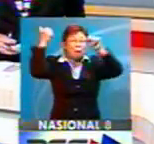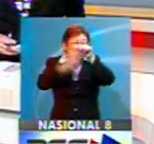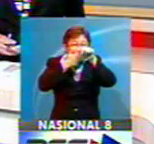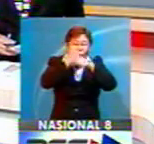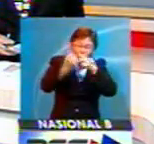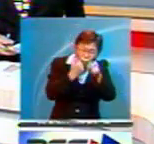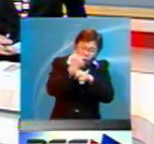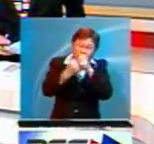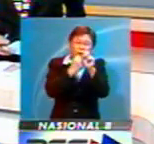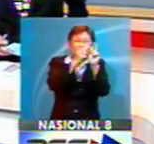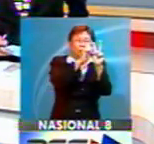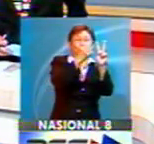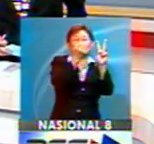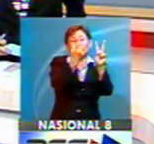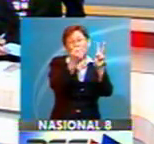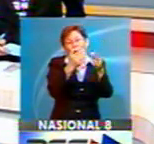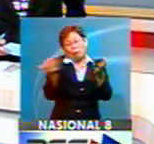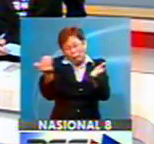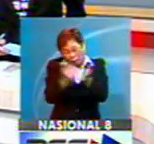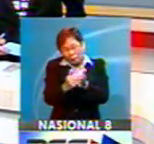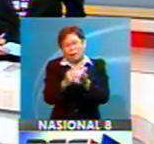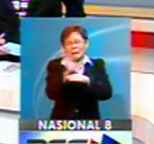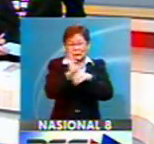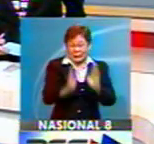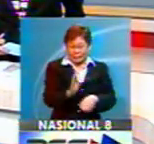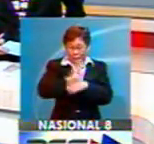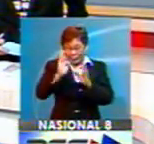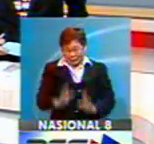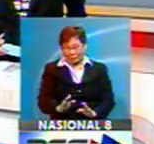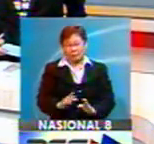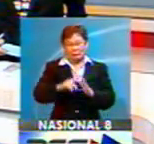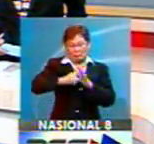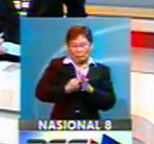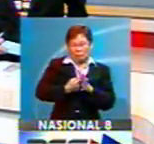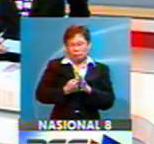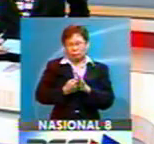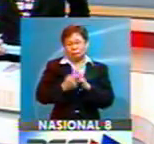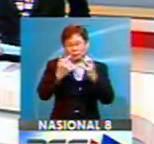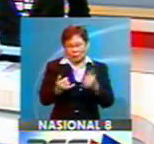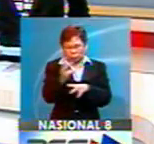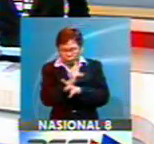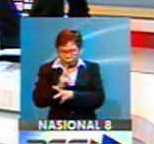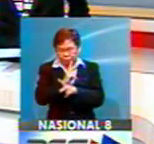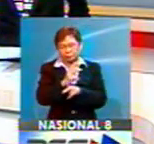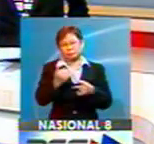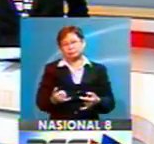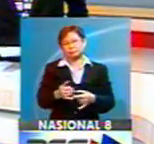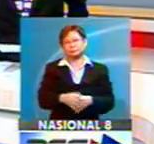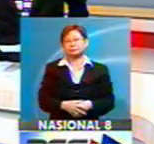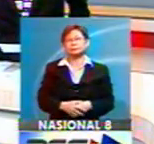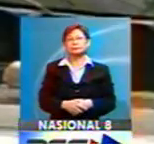sejak 2011 berulang, peniaga di Jalan Haji Abdul Aziz mula mengambil langkah berjaga-jaga.